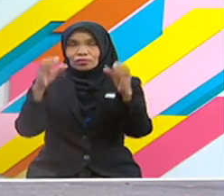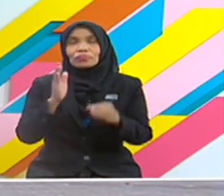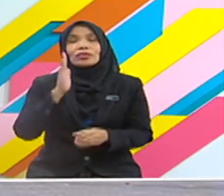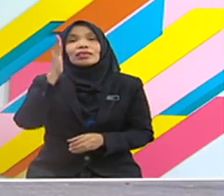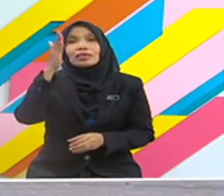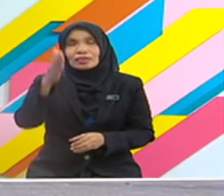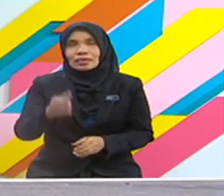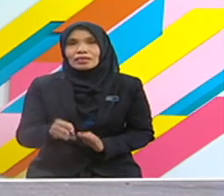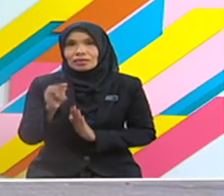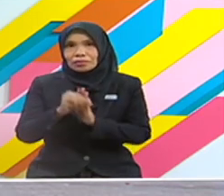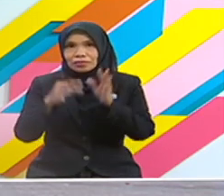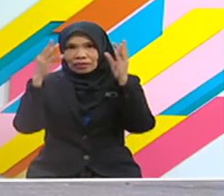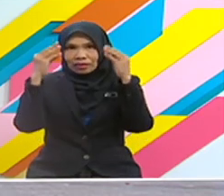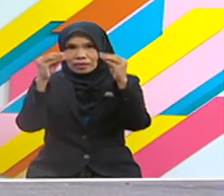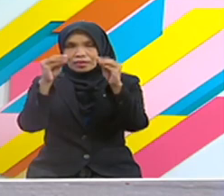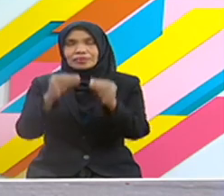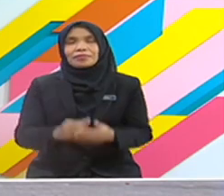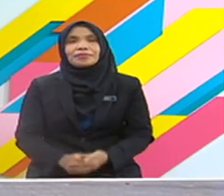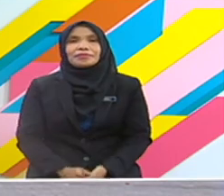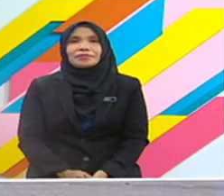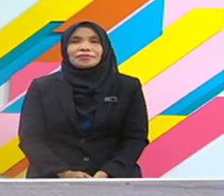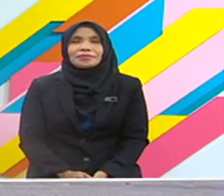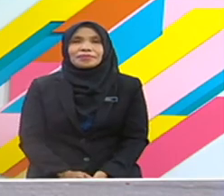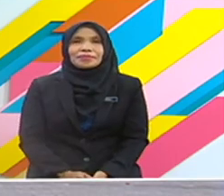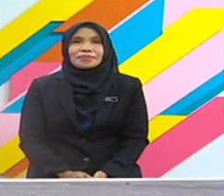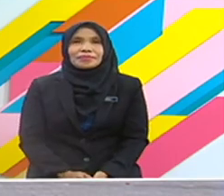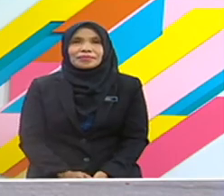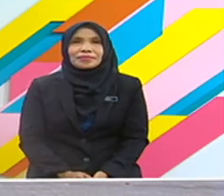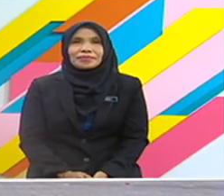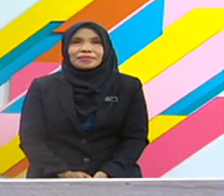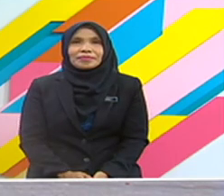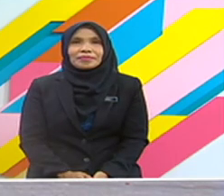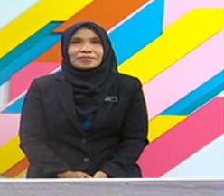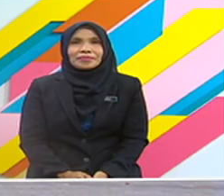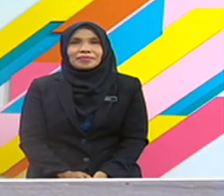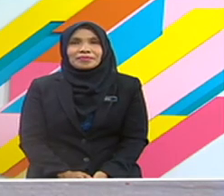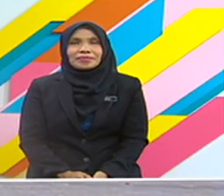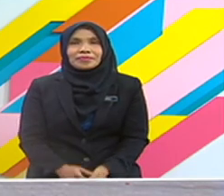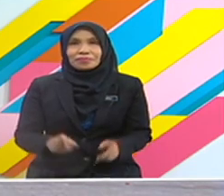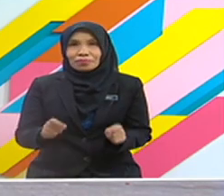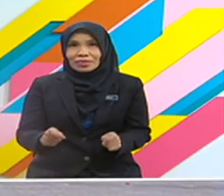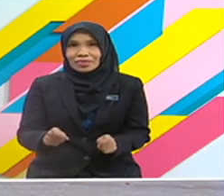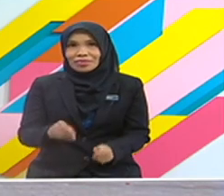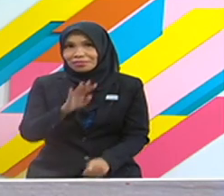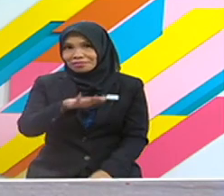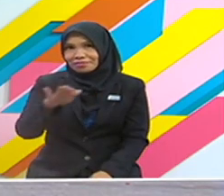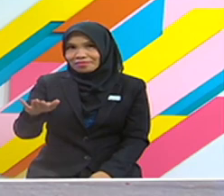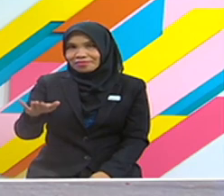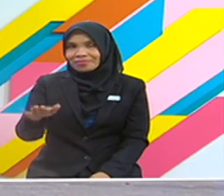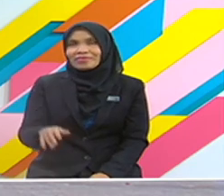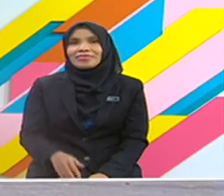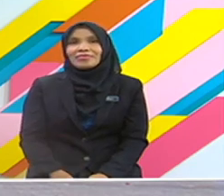organ deria manusia serta fungsinya. Mesti adik-adik kat rumah dah tak sabar kan nak mengetahui lebih lanjut